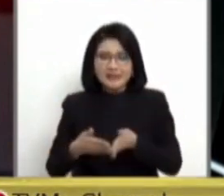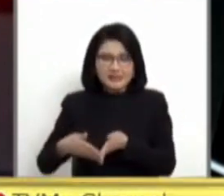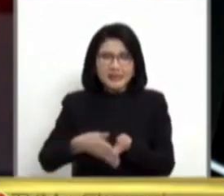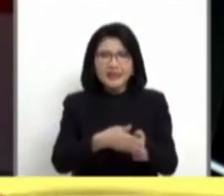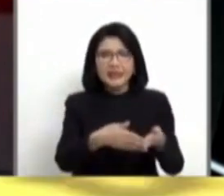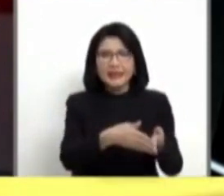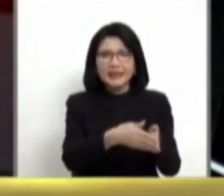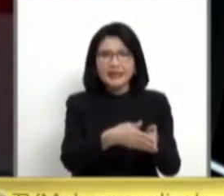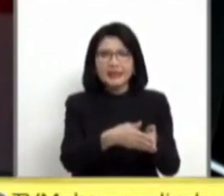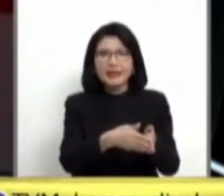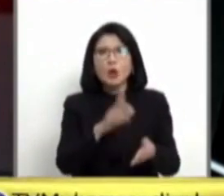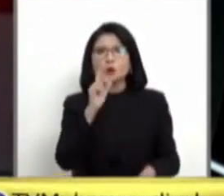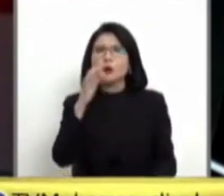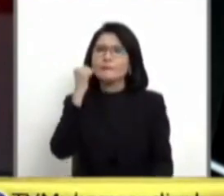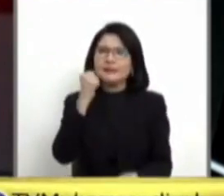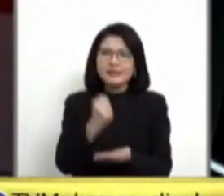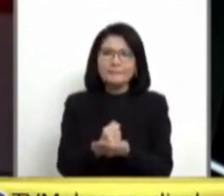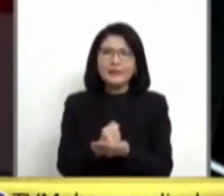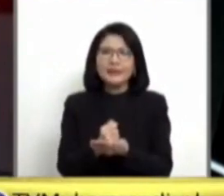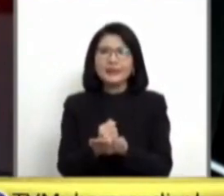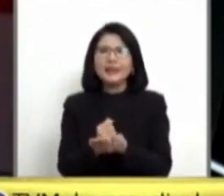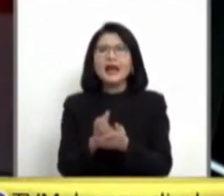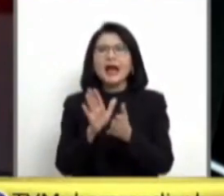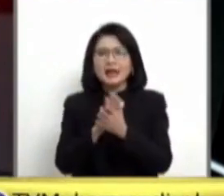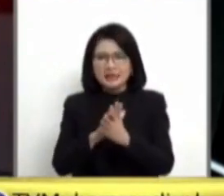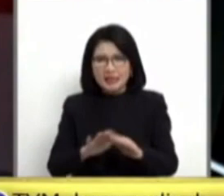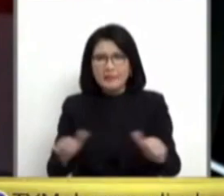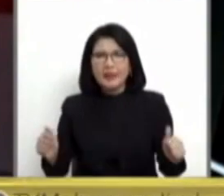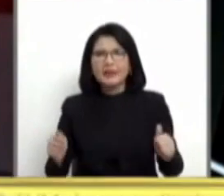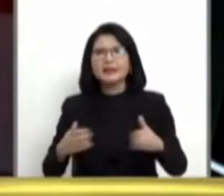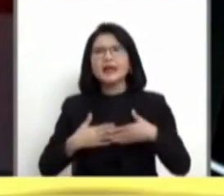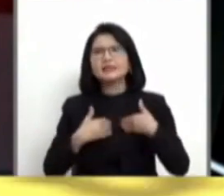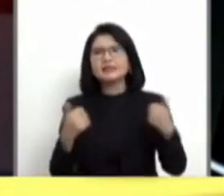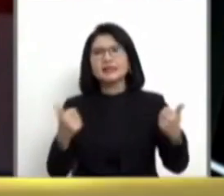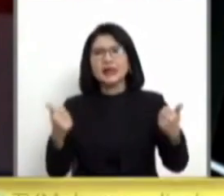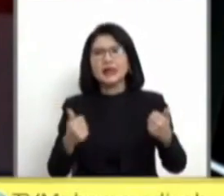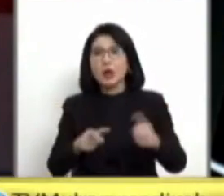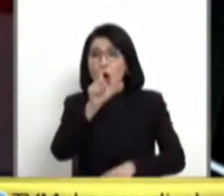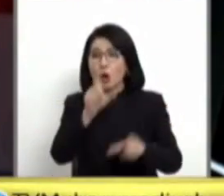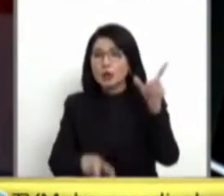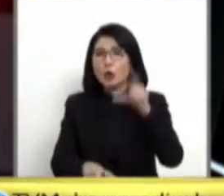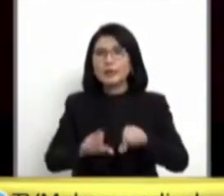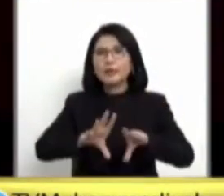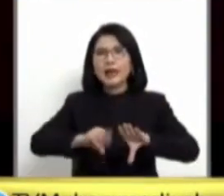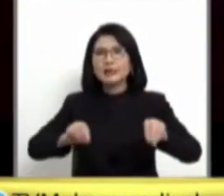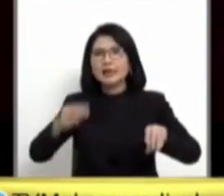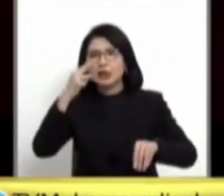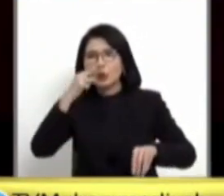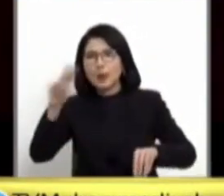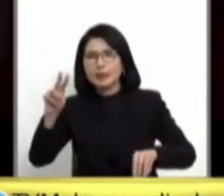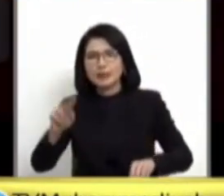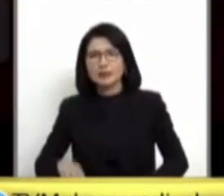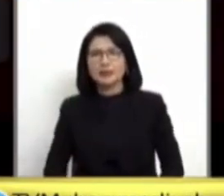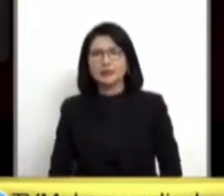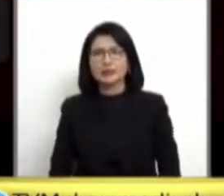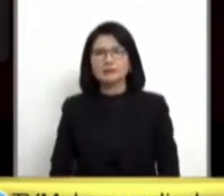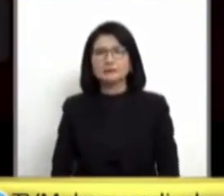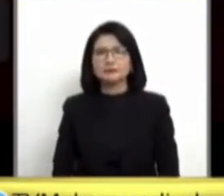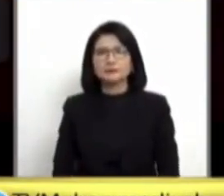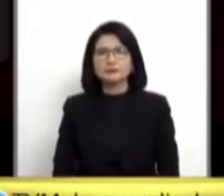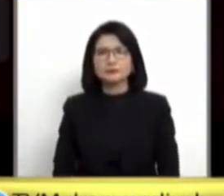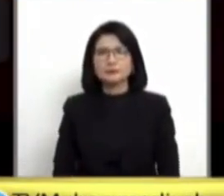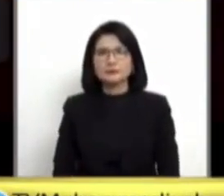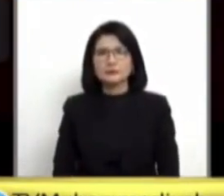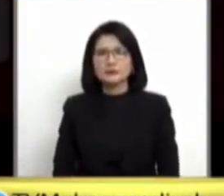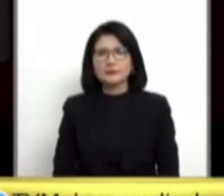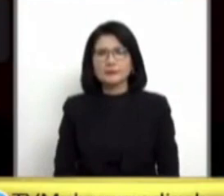paslon menjamin keselamatan dan kesejahteraan pekerja migran Indonesia waktu Bapak dua menit untuk menjawab